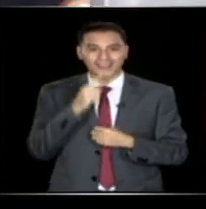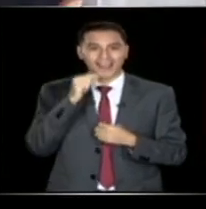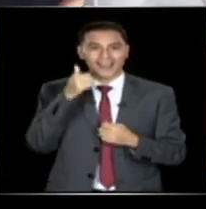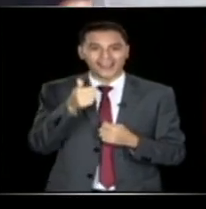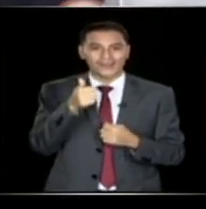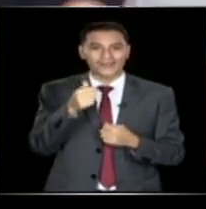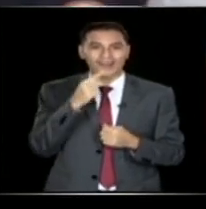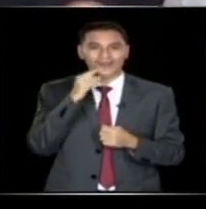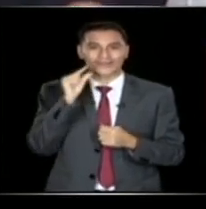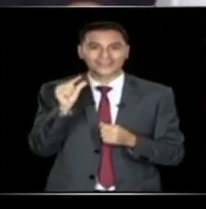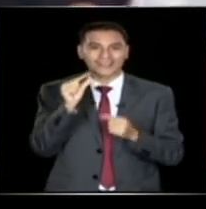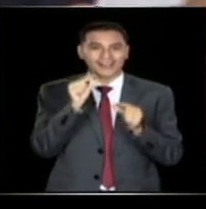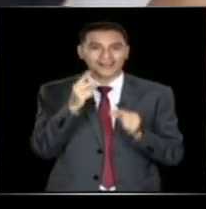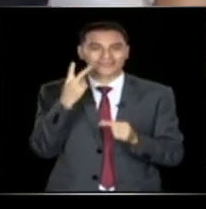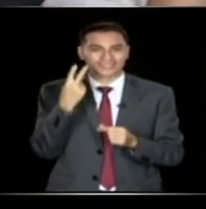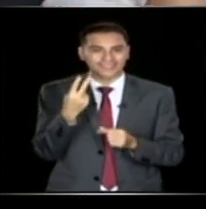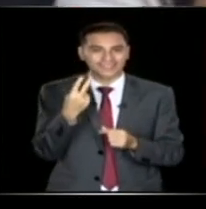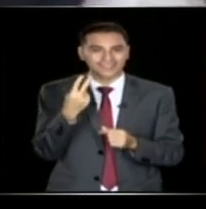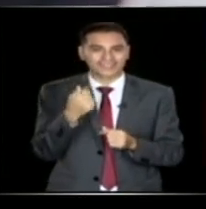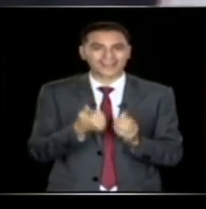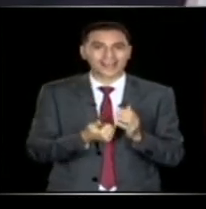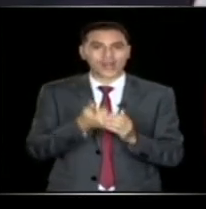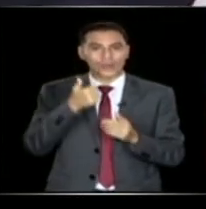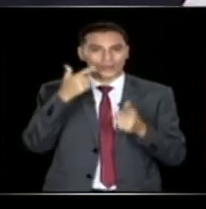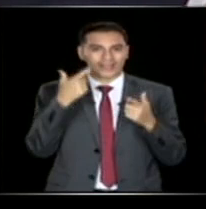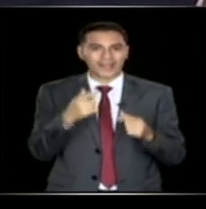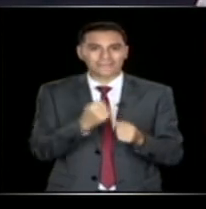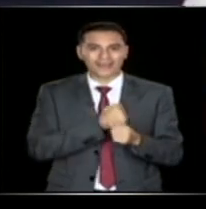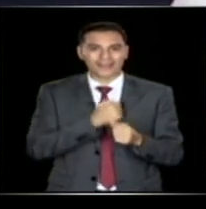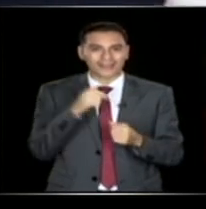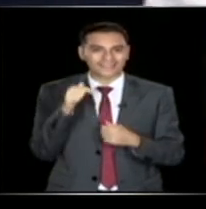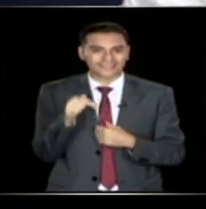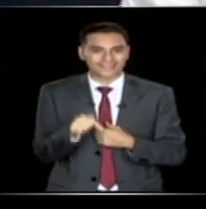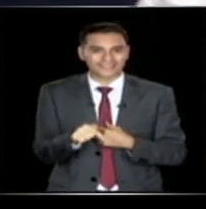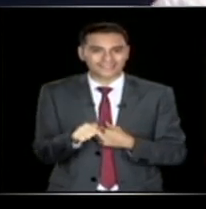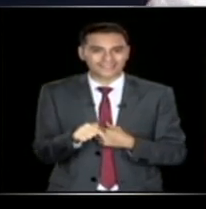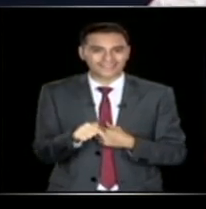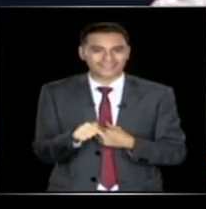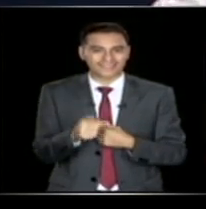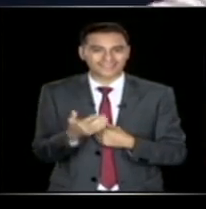كلمة حلوة بكلمتين حلوة بلدي،